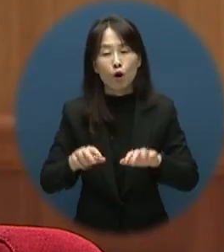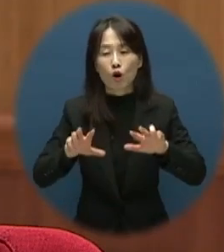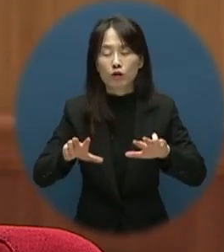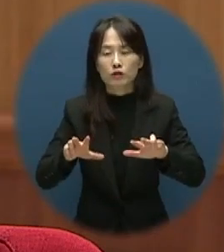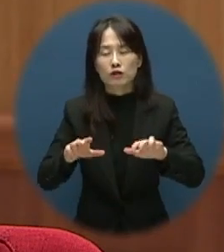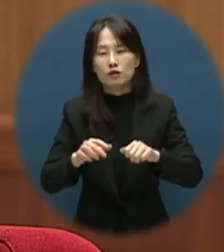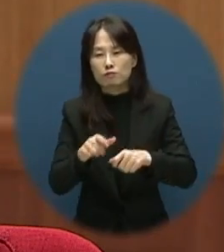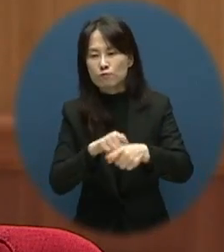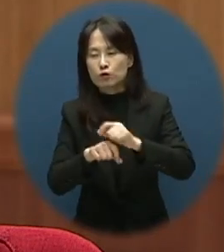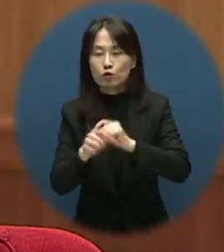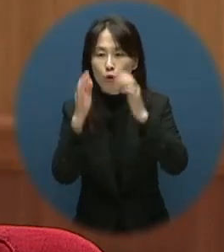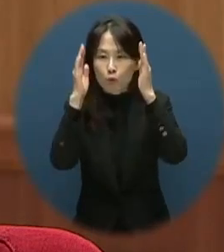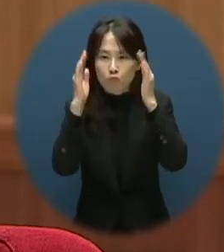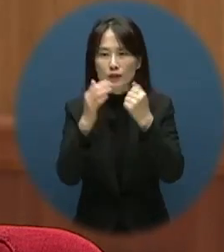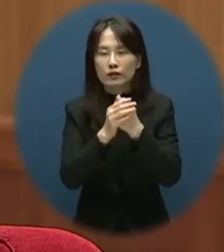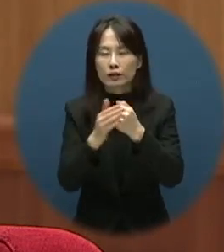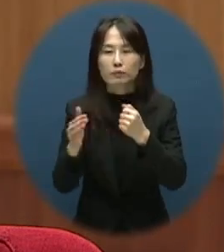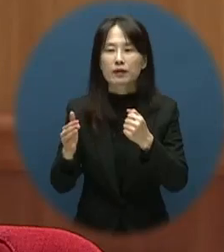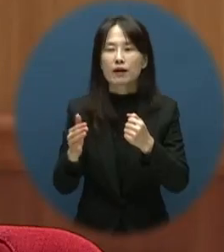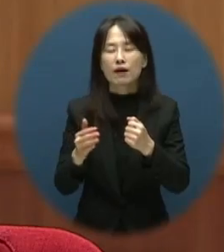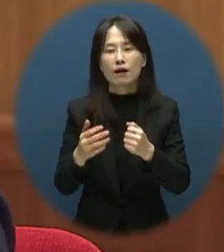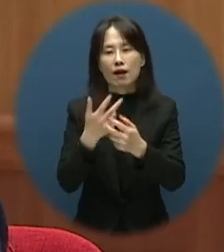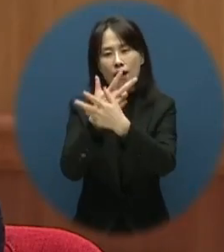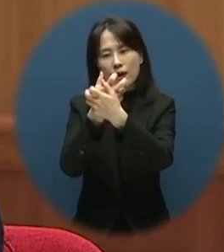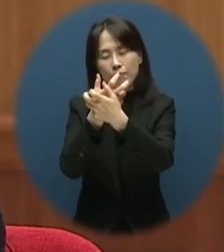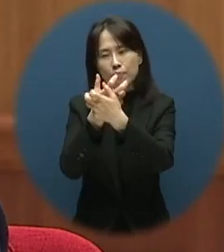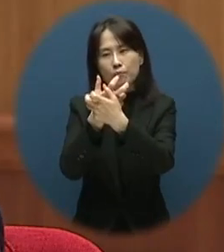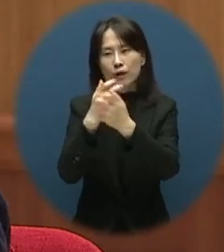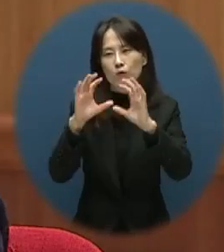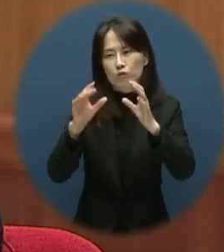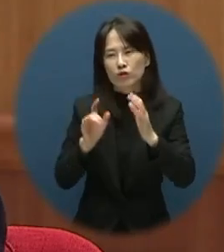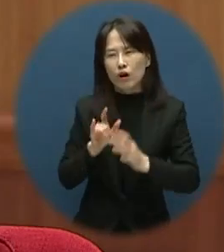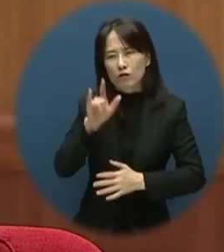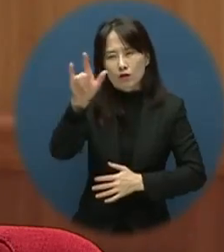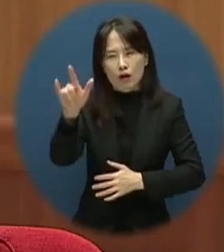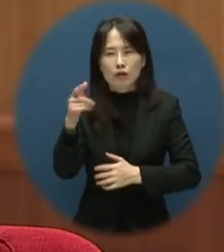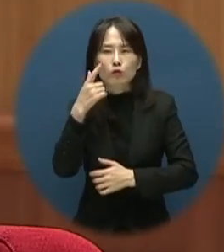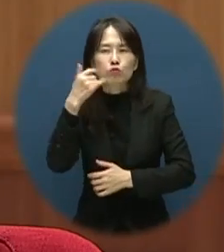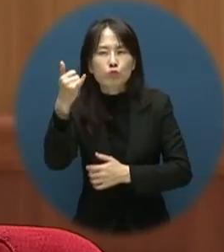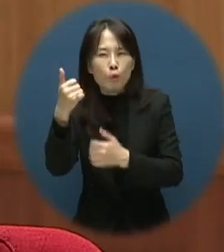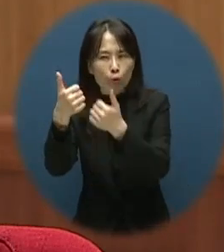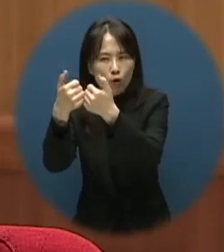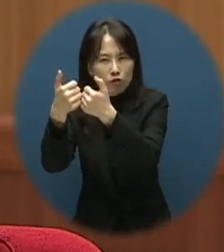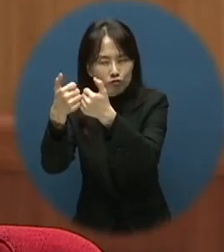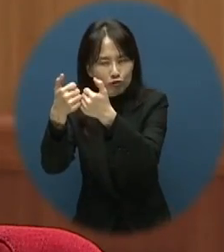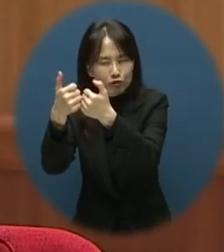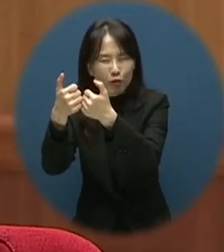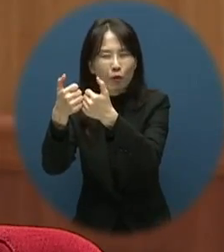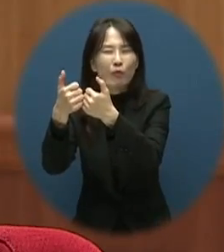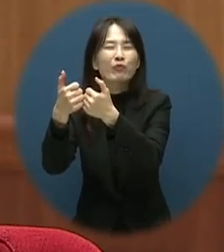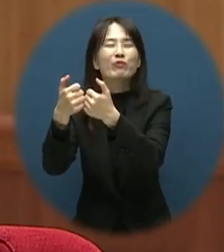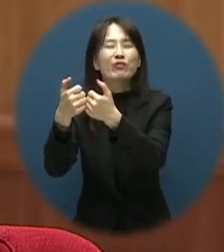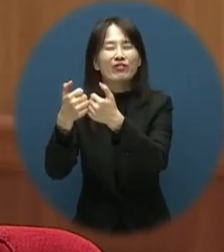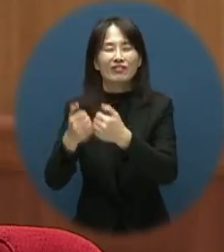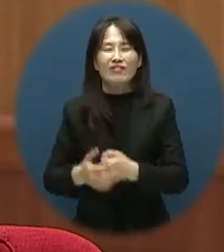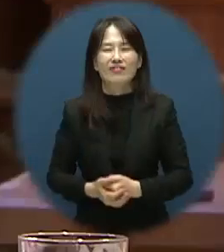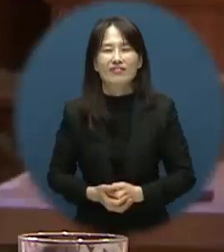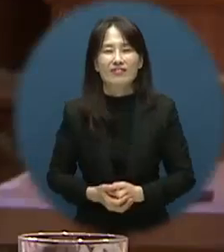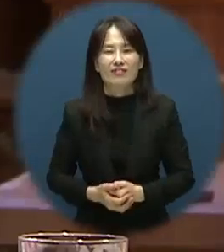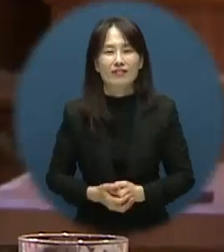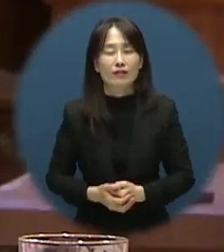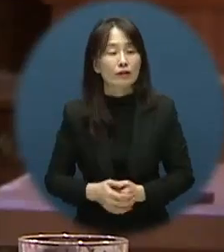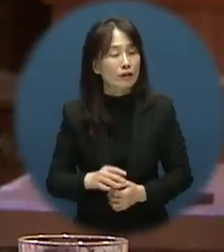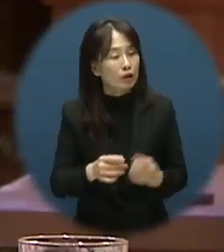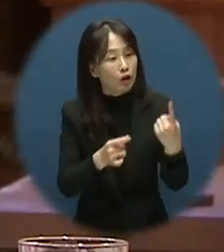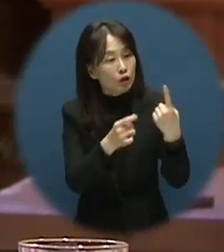공부해야 되니까 다시 집에 가서 우리 부모하고 의논해야지요. 혼자 다 결정할 수 있는 부분 아니까. 그러면